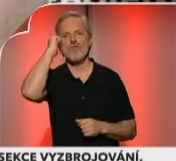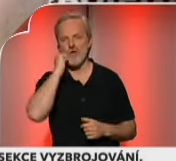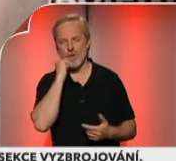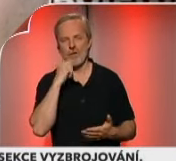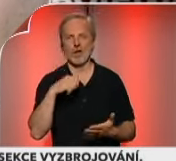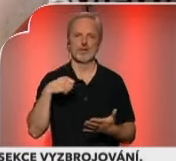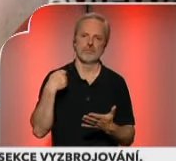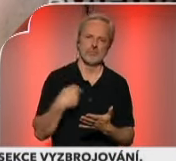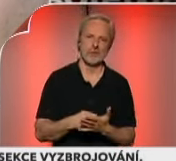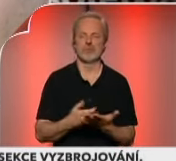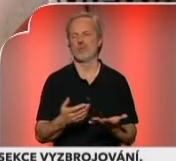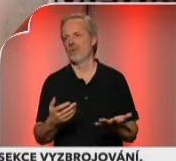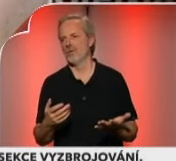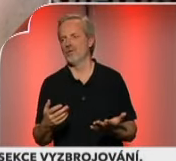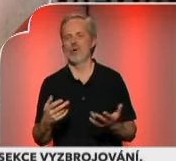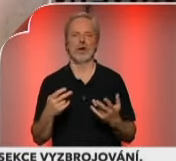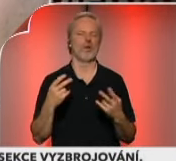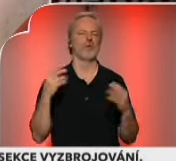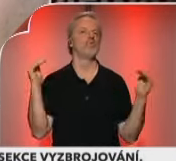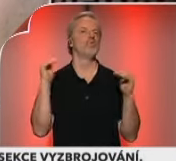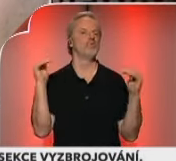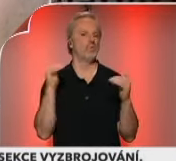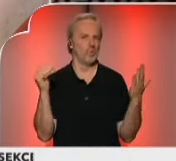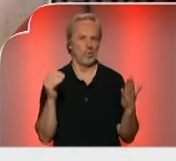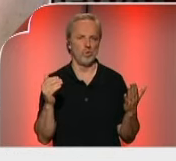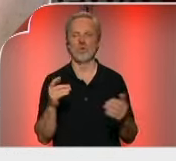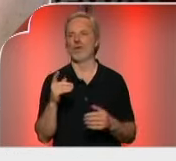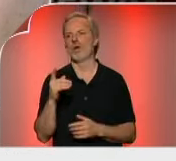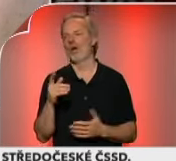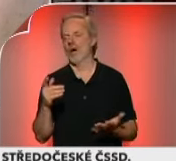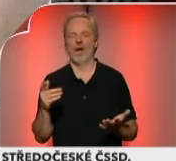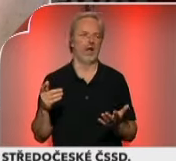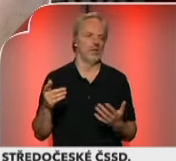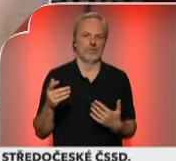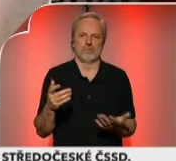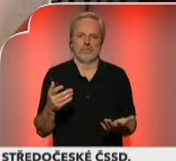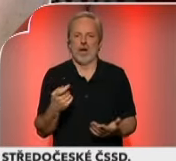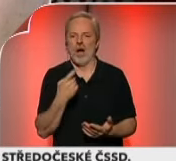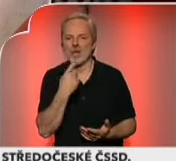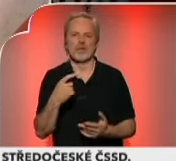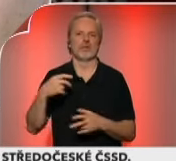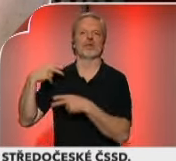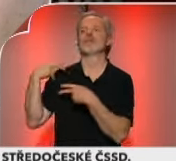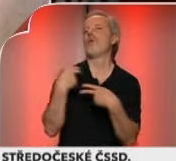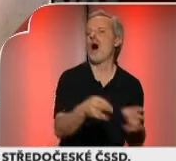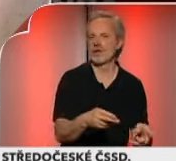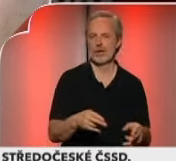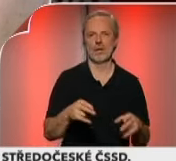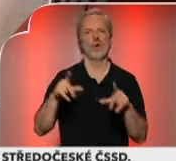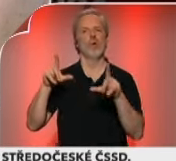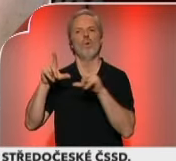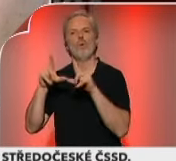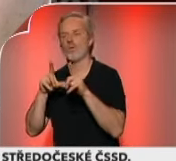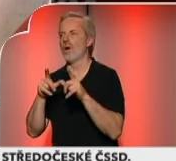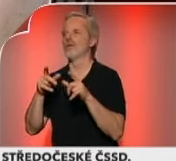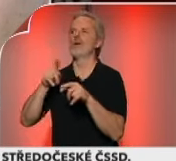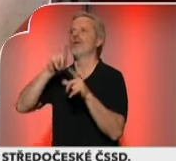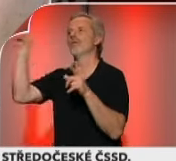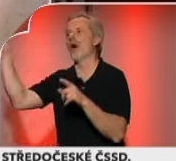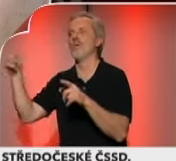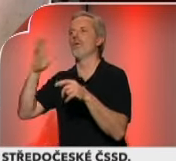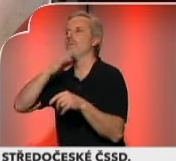nemá přidanou hodnotu pro Sociální demokracii ve Středních Čechách ale nechci být nějaký recyklovaný Urban který by se vracel